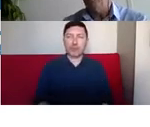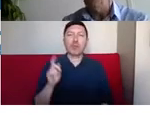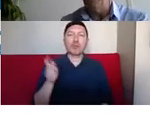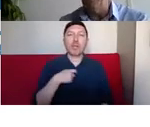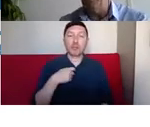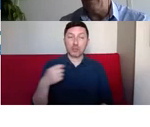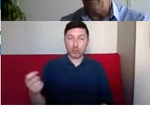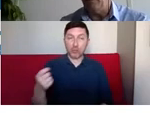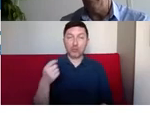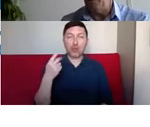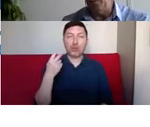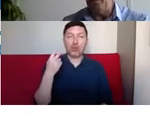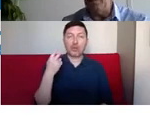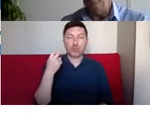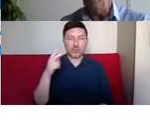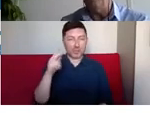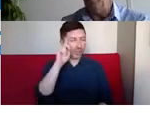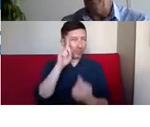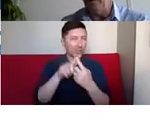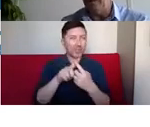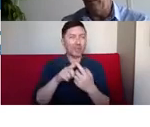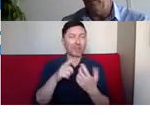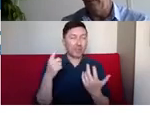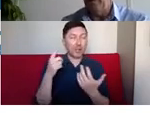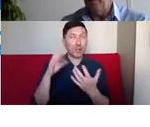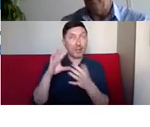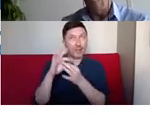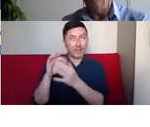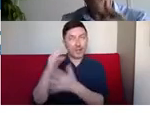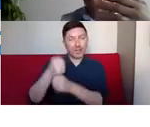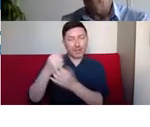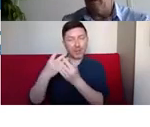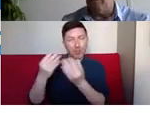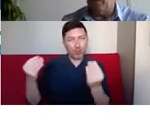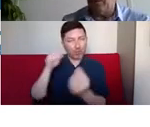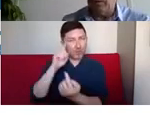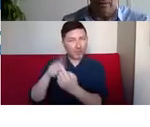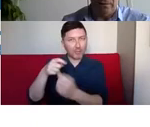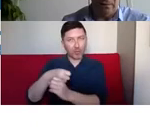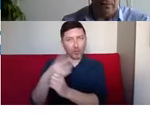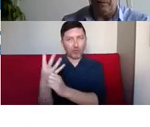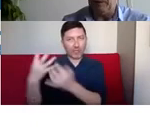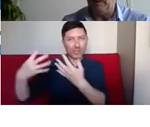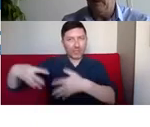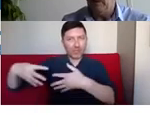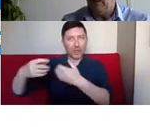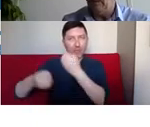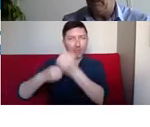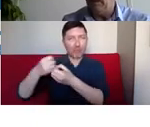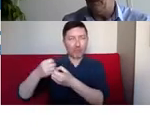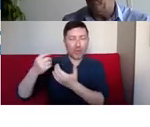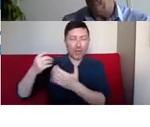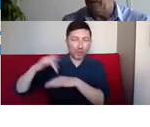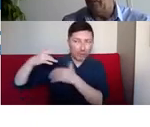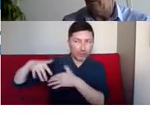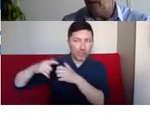dans ces prérogatives, il y a la dimension Covid-19 et l'après-Covid-19, ou peut-être ce qui va ensuite se répéter. Les